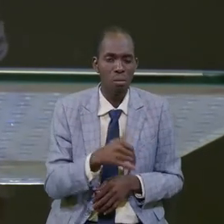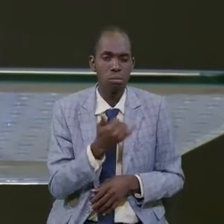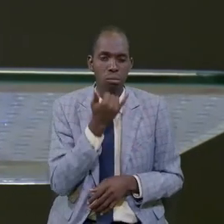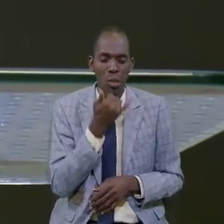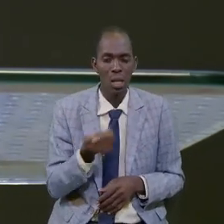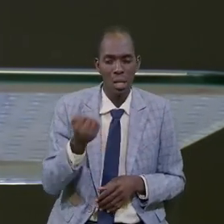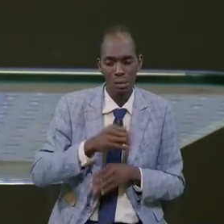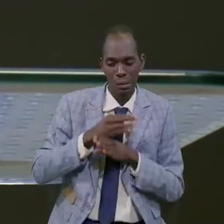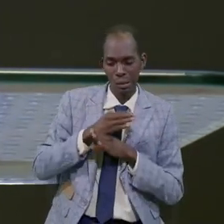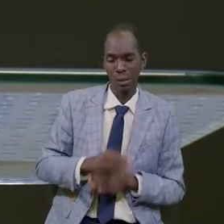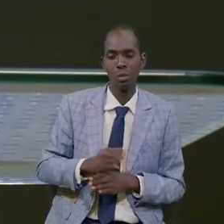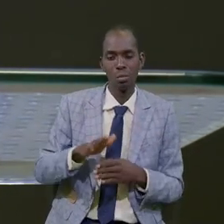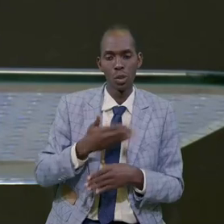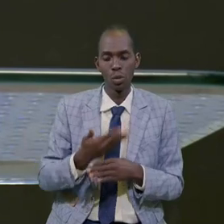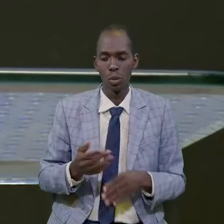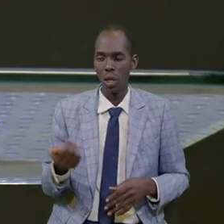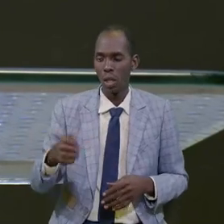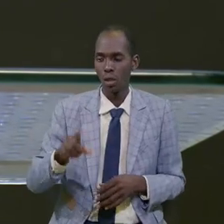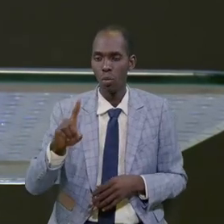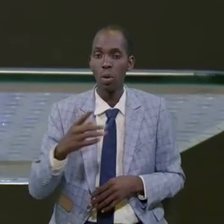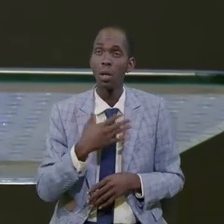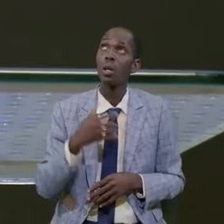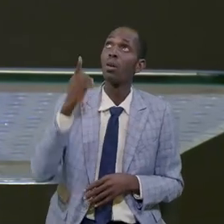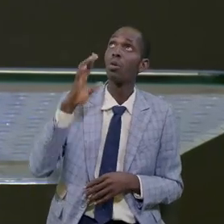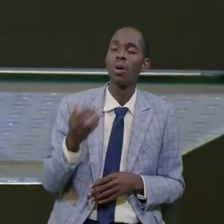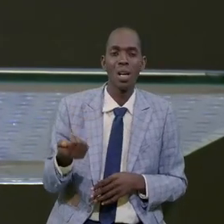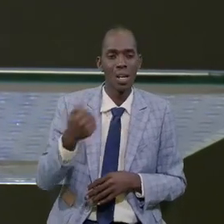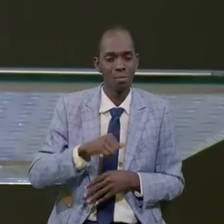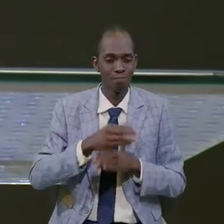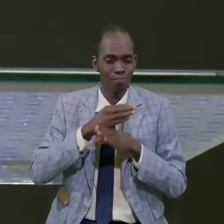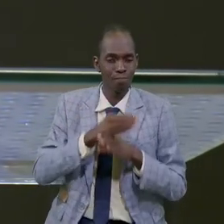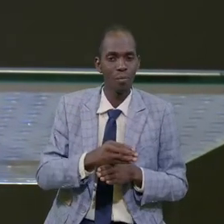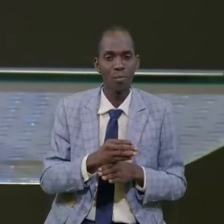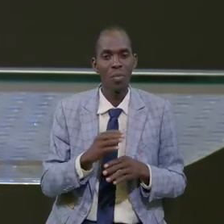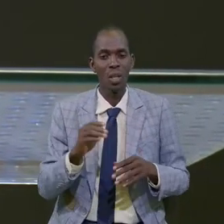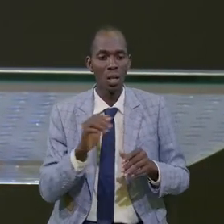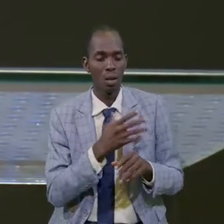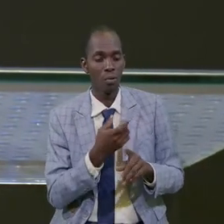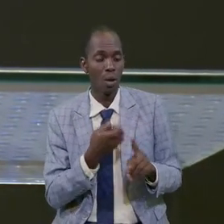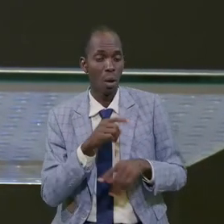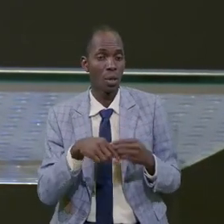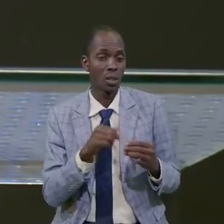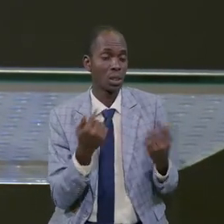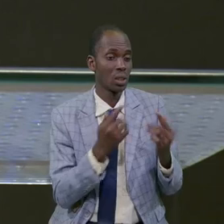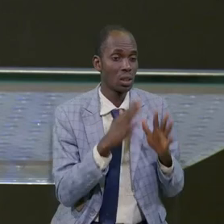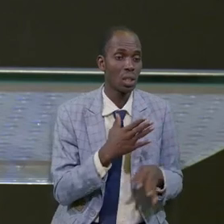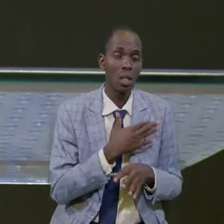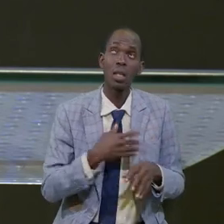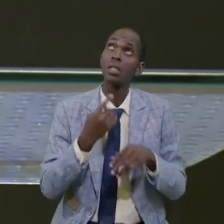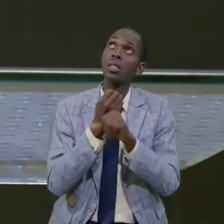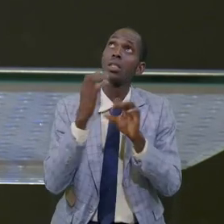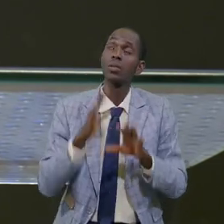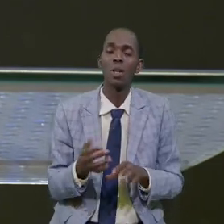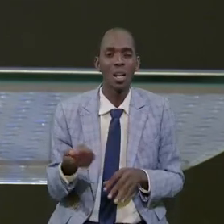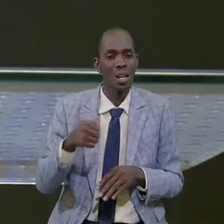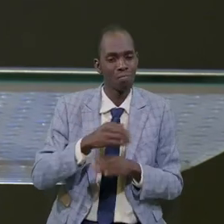autres. Toute barrière entre quelqu'un et Dieu, toute barrière entre le pécheur et le sauveur, toute barrière